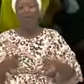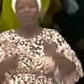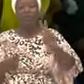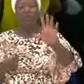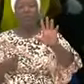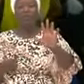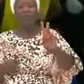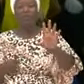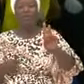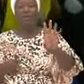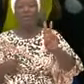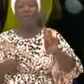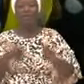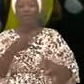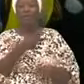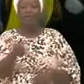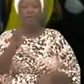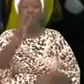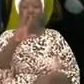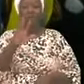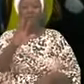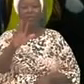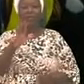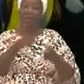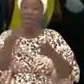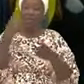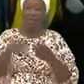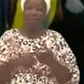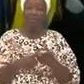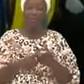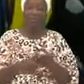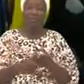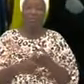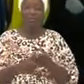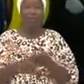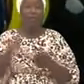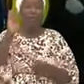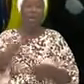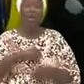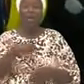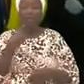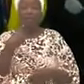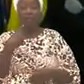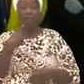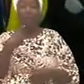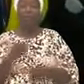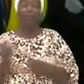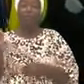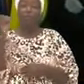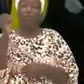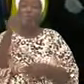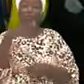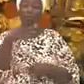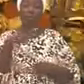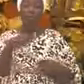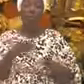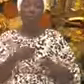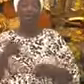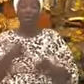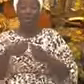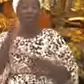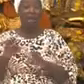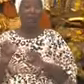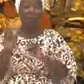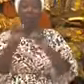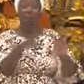25 27 25 je répondrai sur vous une eau pure et vous